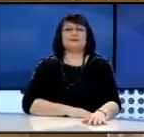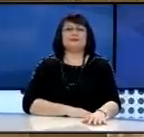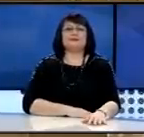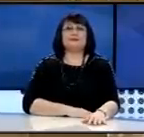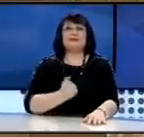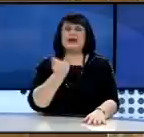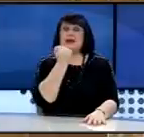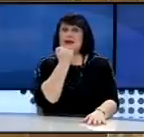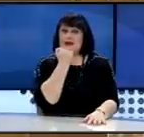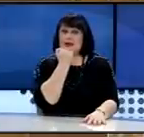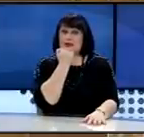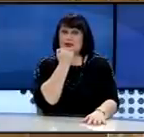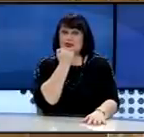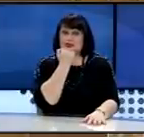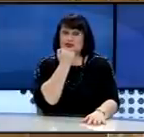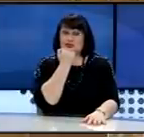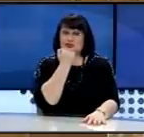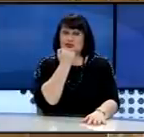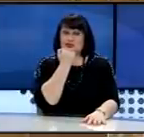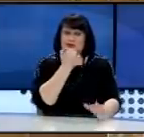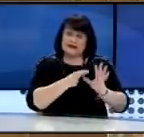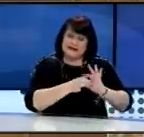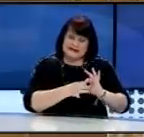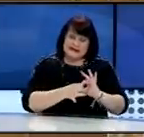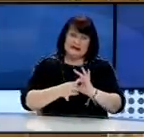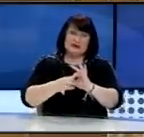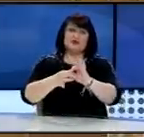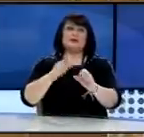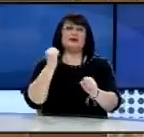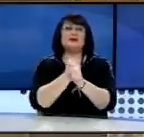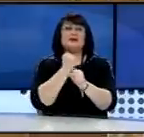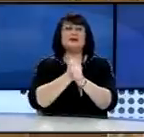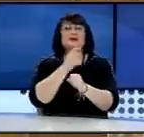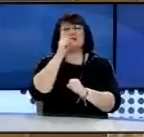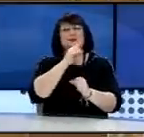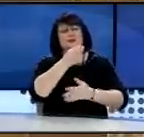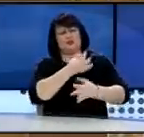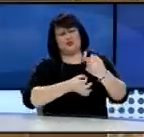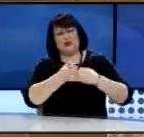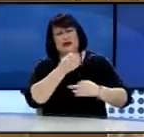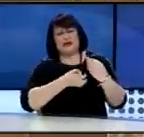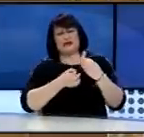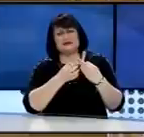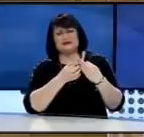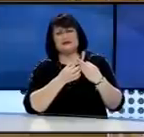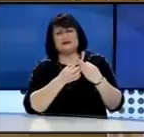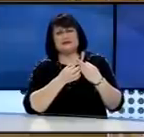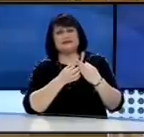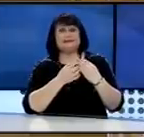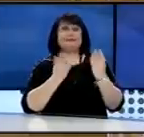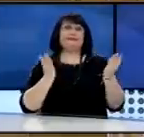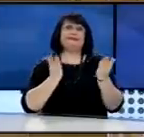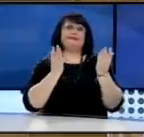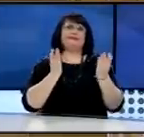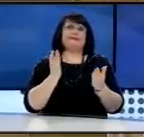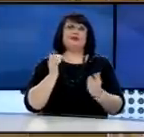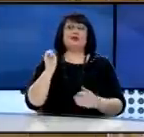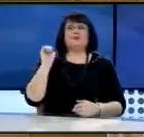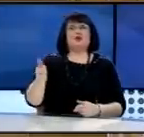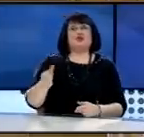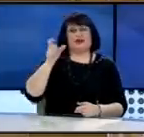Είναι λάθος να συνεχίζετε να επιμένετε στο ψευδοαφήγημα της δίθεν απομονωμένης